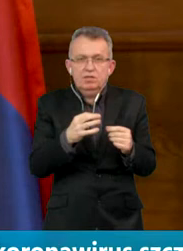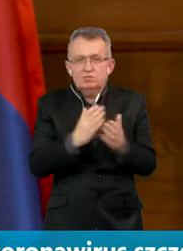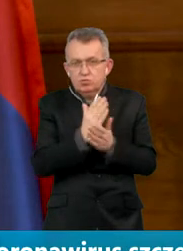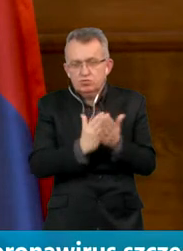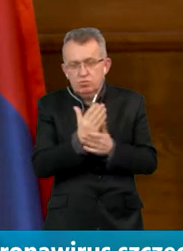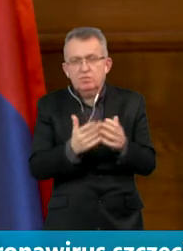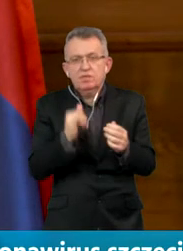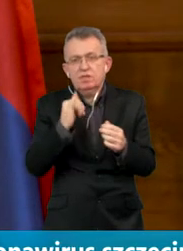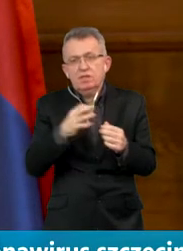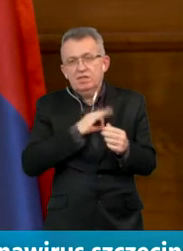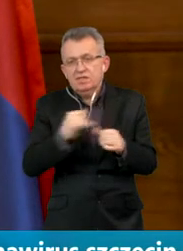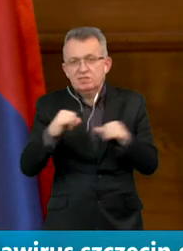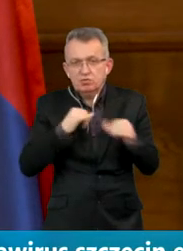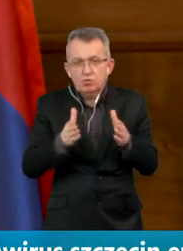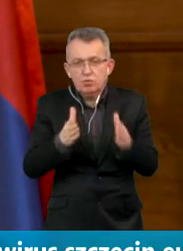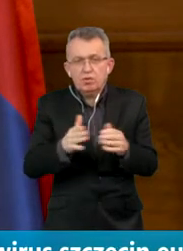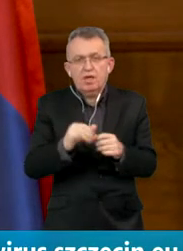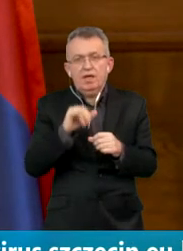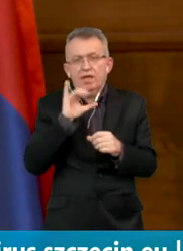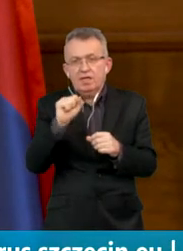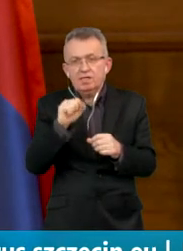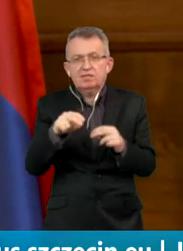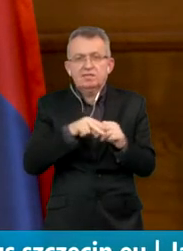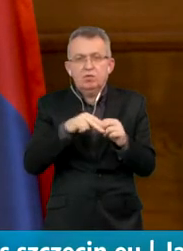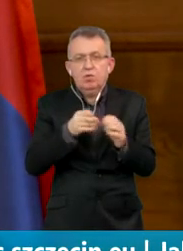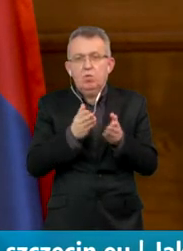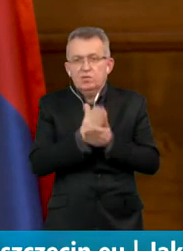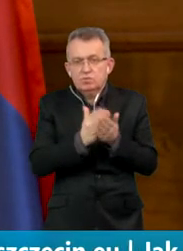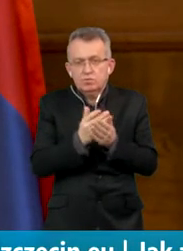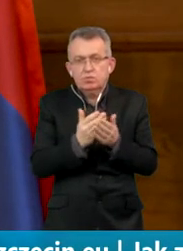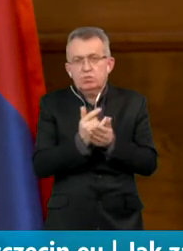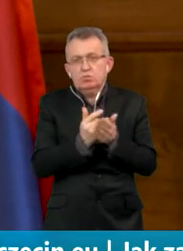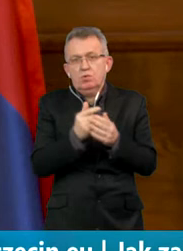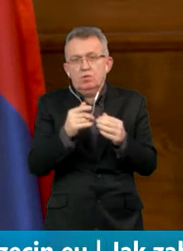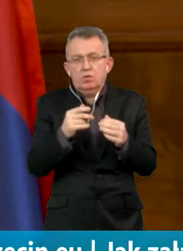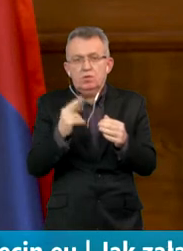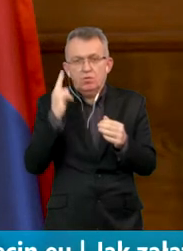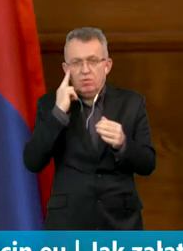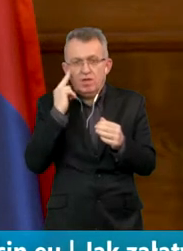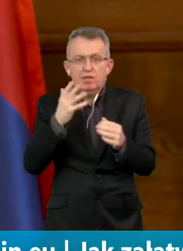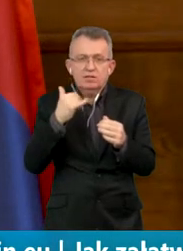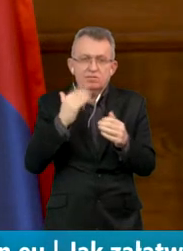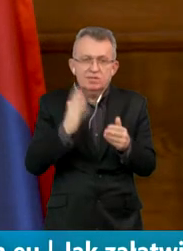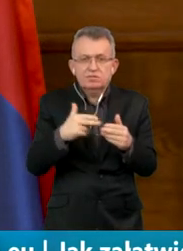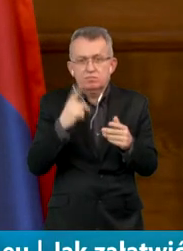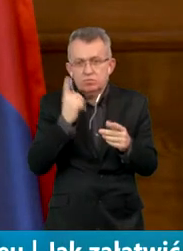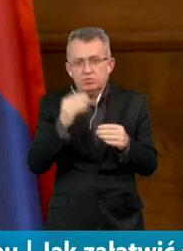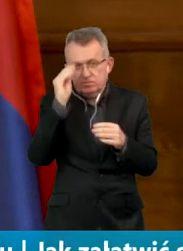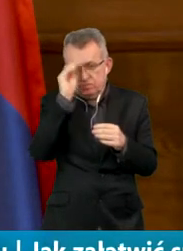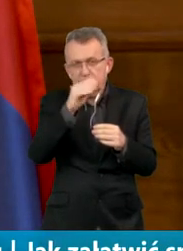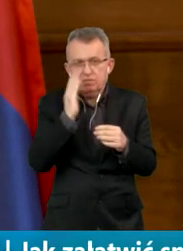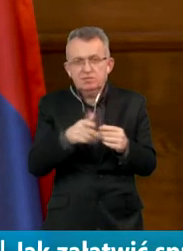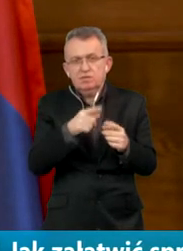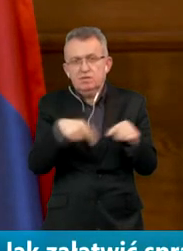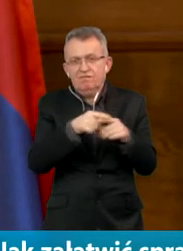też nie tylko Zarząd Dróg, ale także Zakład Usług Komunalnych, bo jeżeli chodzi o cieki wodne, przepusty, to ta służba